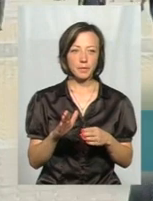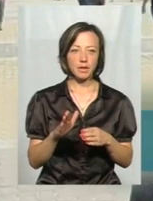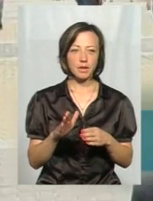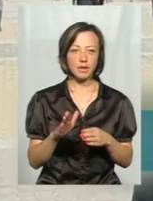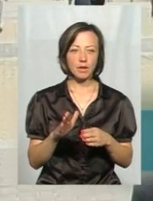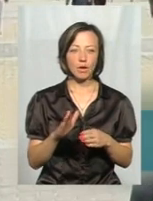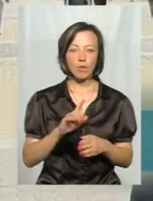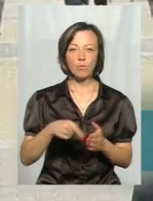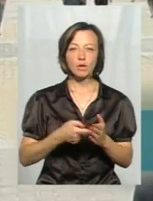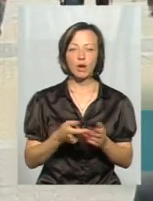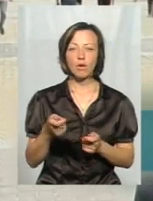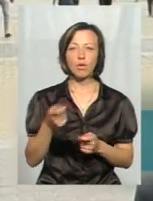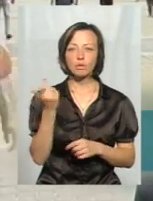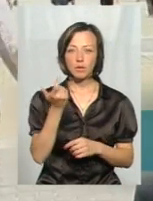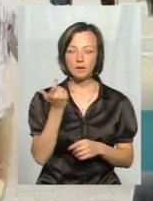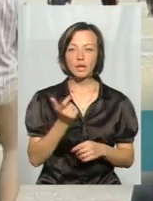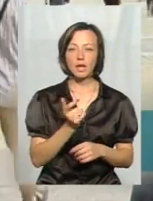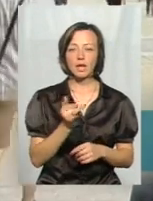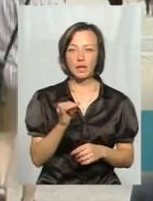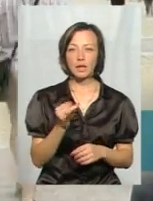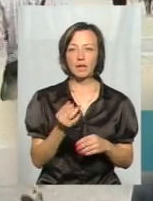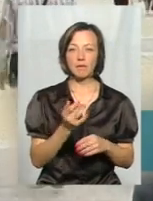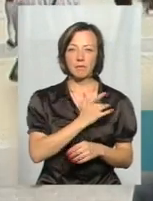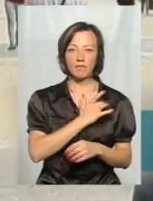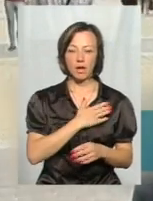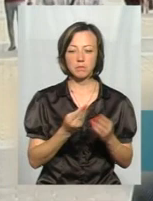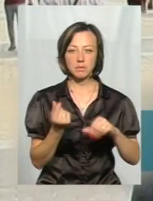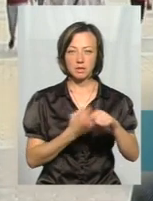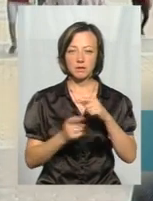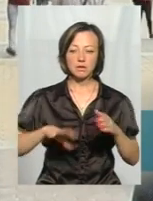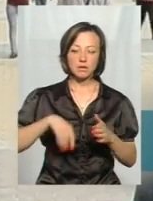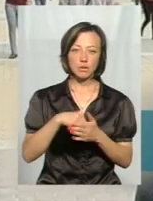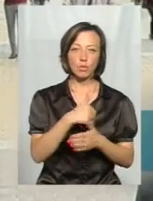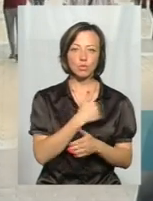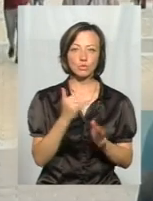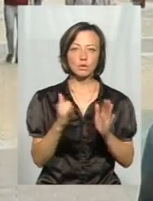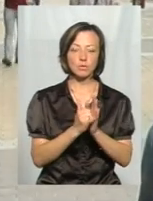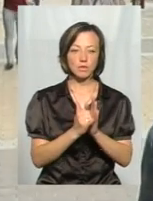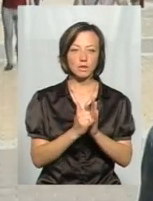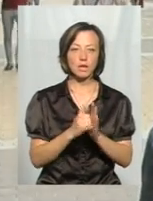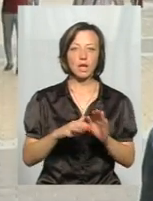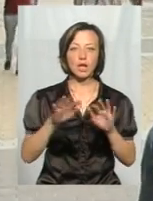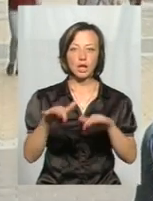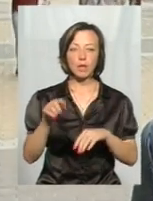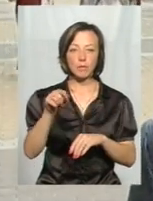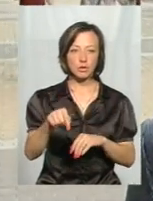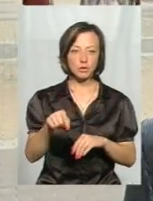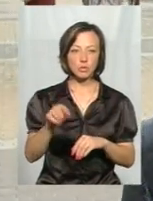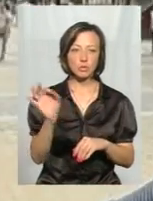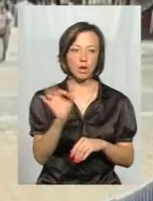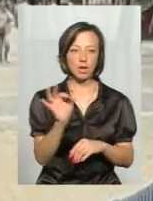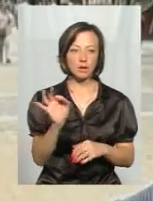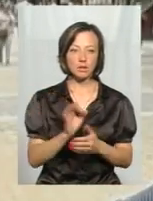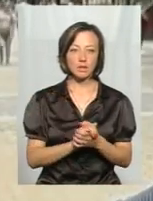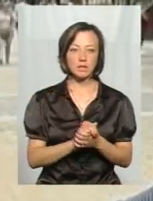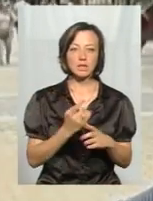житлово-комунального господарства і приватним підприємством, які за власний рахунок хочуть розмістити на пляжу туалет.